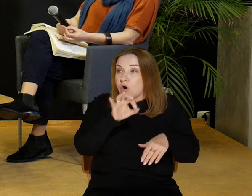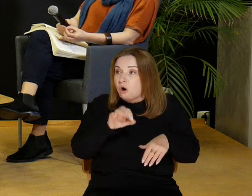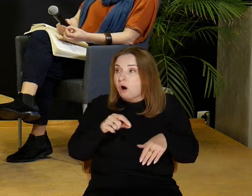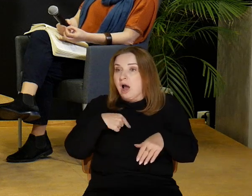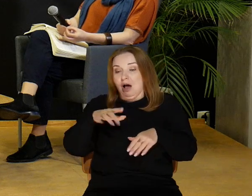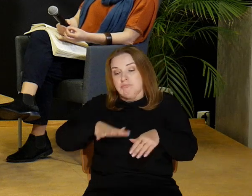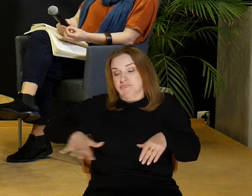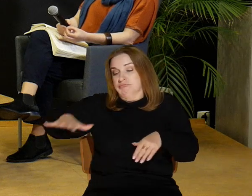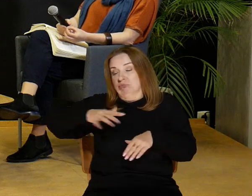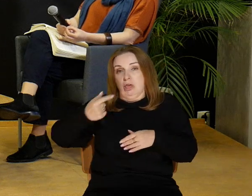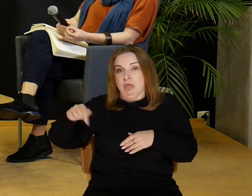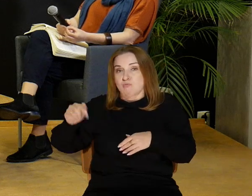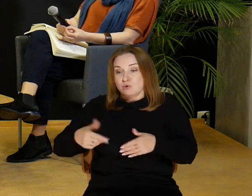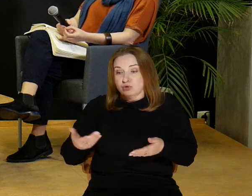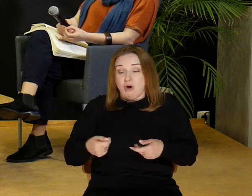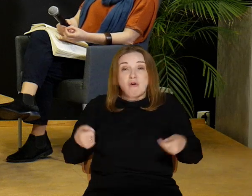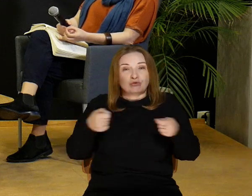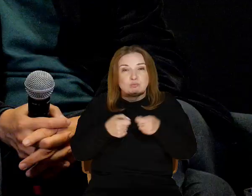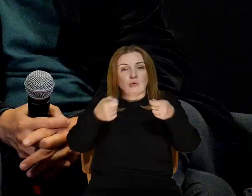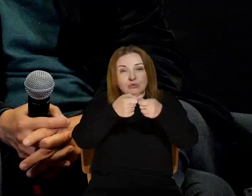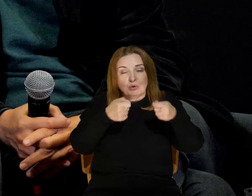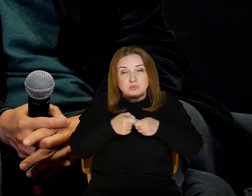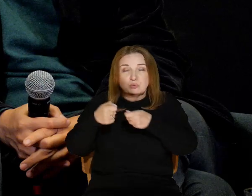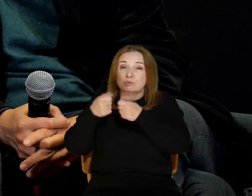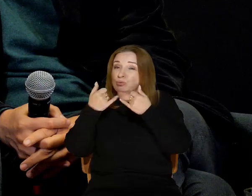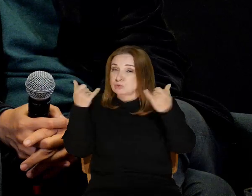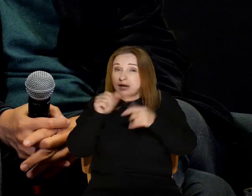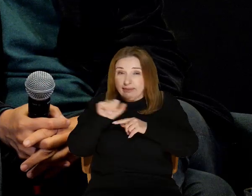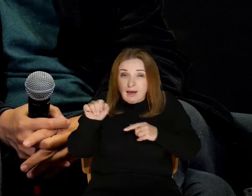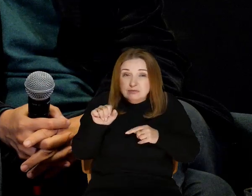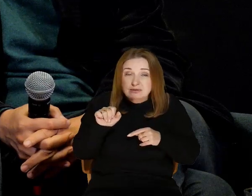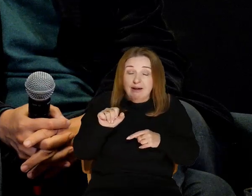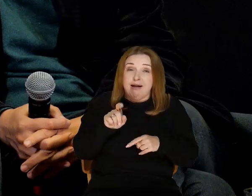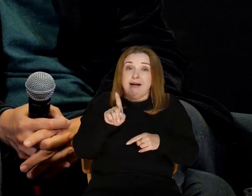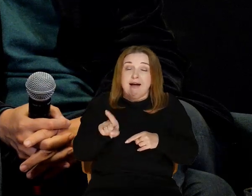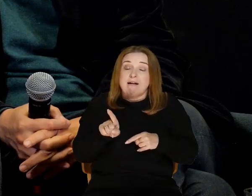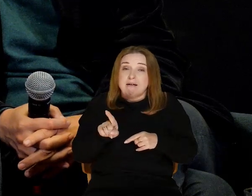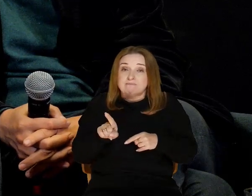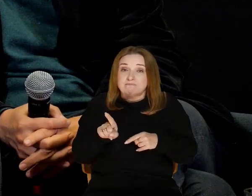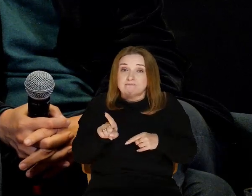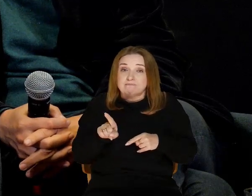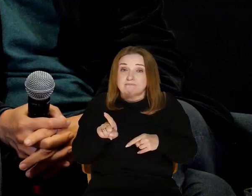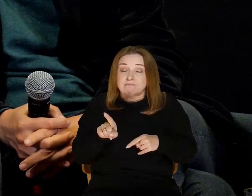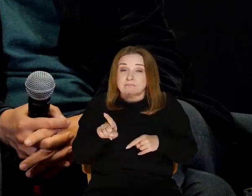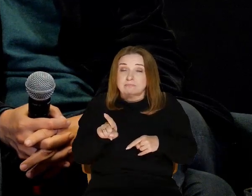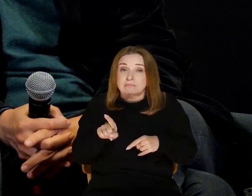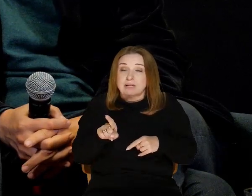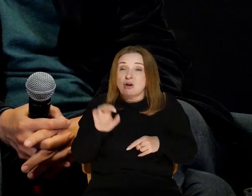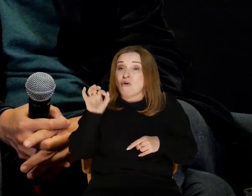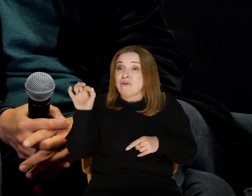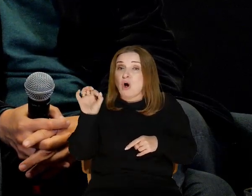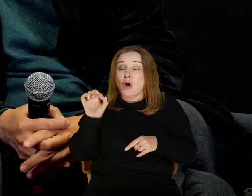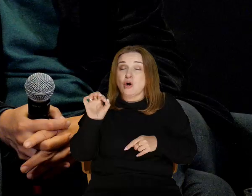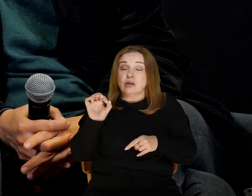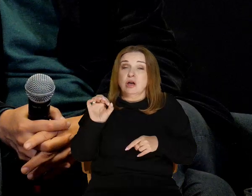jeszcze takich wspólnych mianowników. Myślę, że też jednak ta no, korzenie jednak